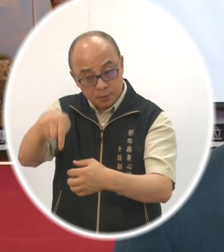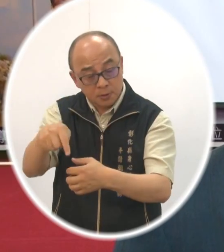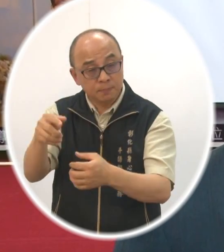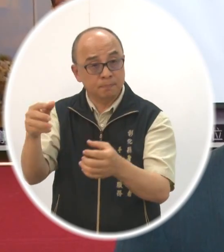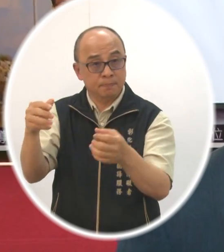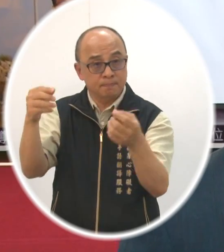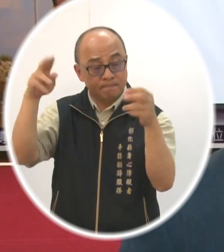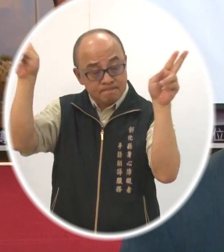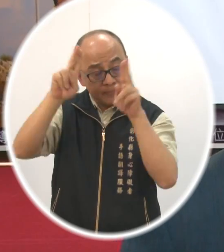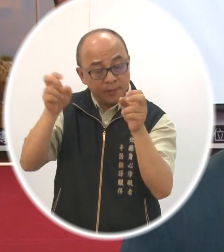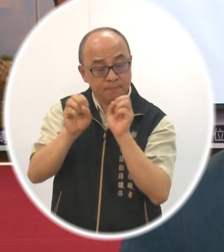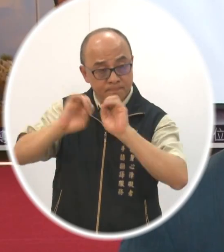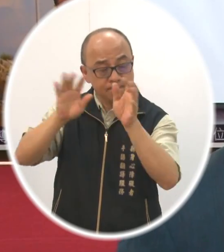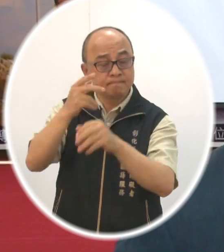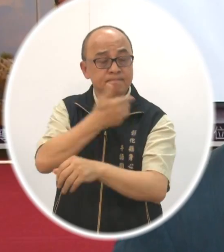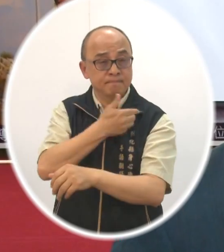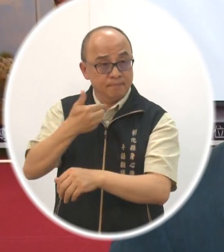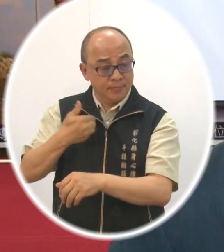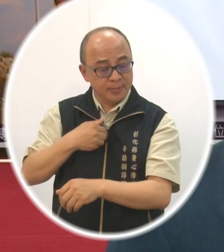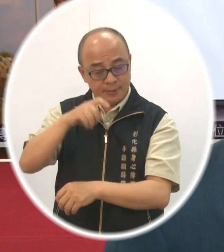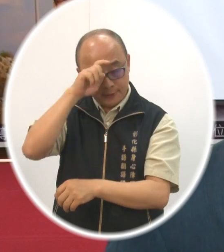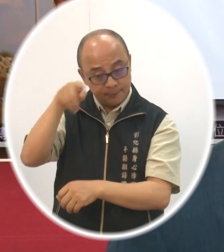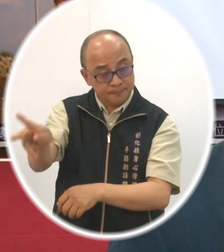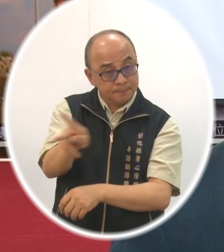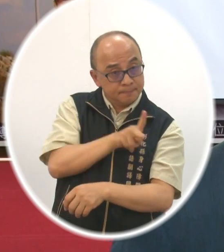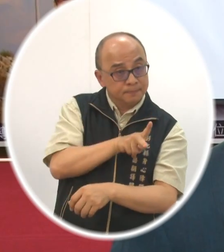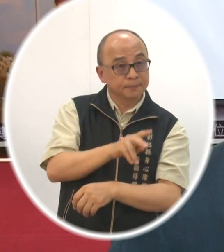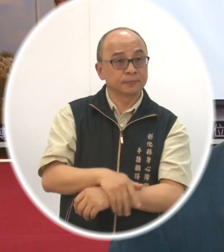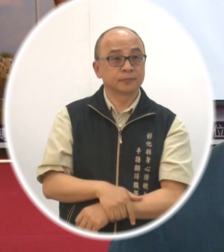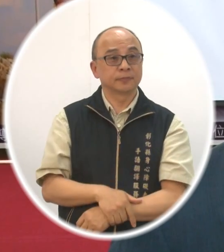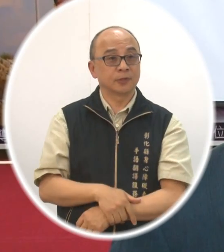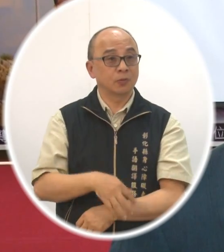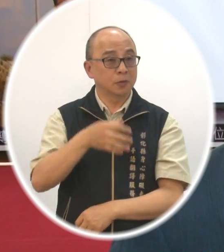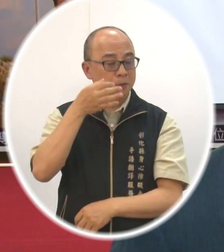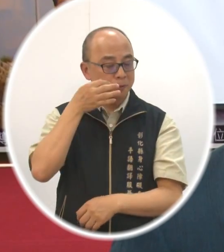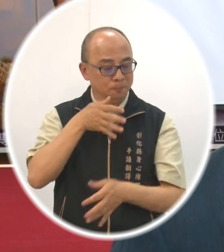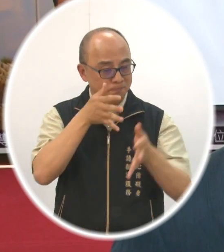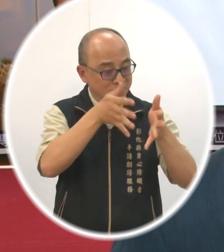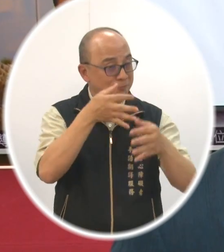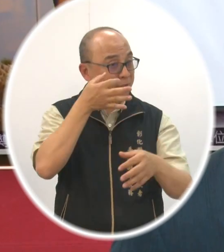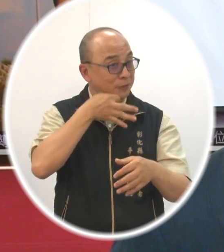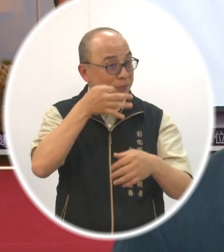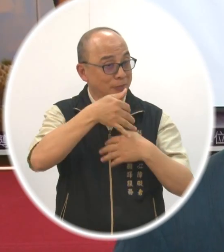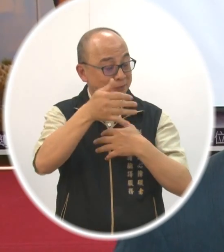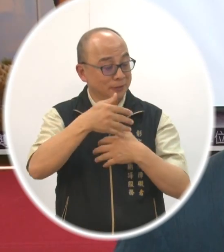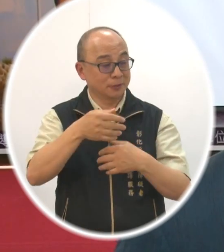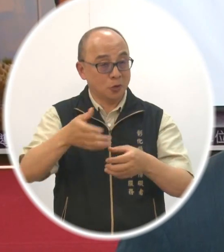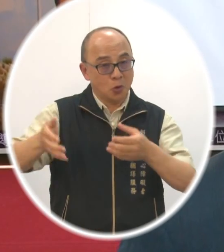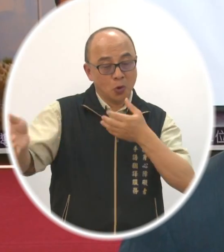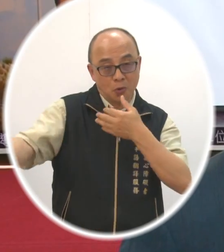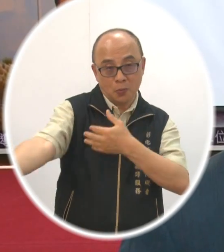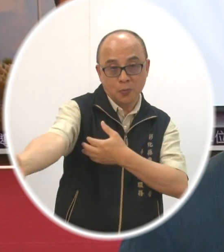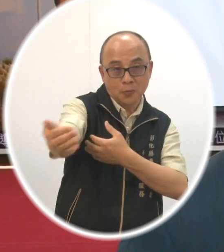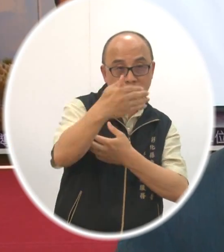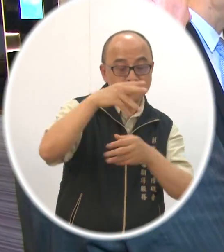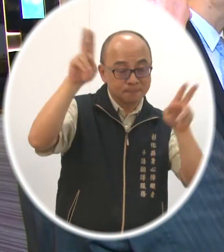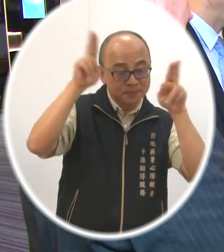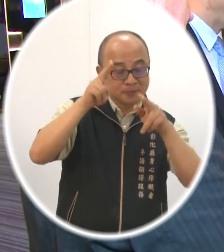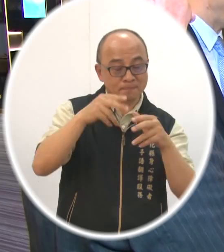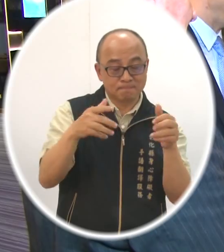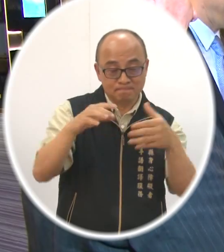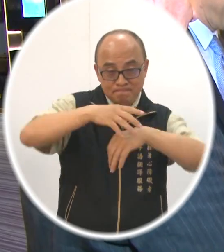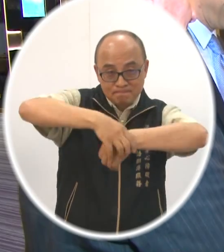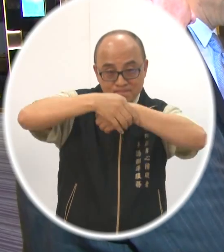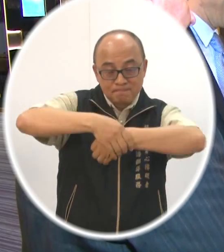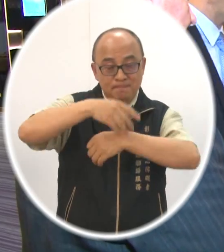够积极来促进，所以在这样的一个因素底下，彰化县就成为我们一个很重要的再生能源的一个发展的伙伴。